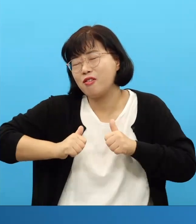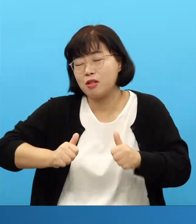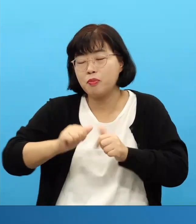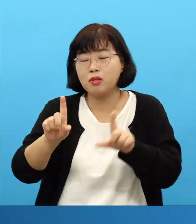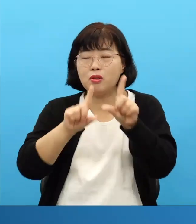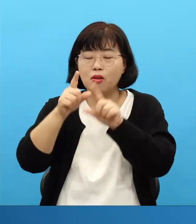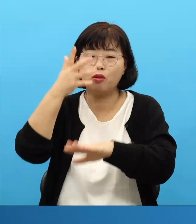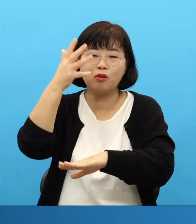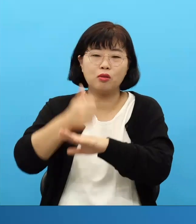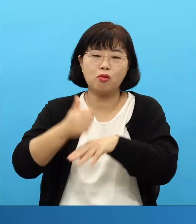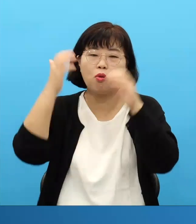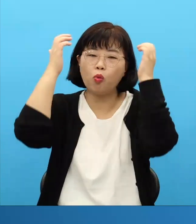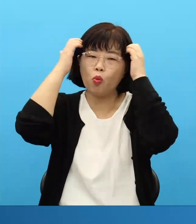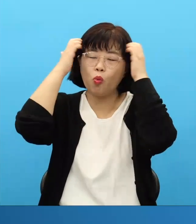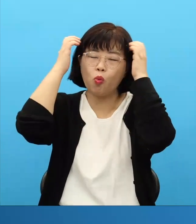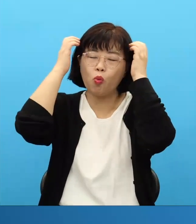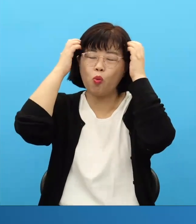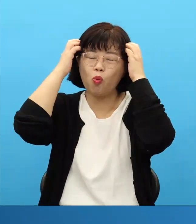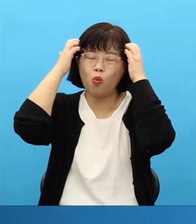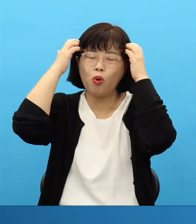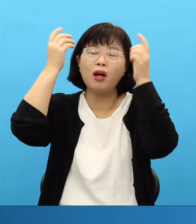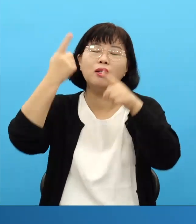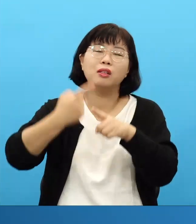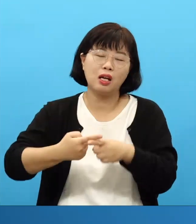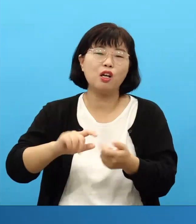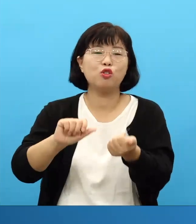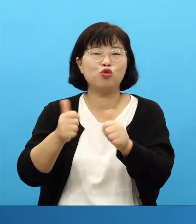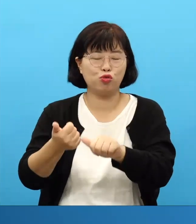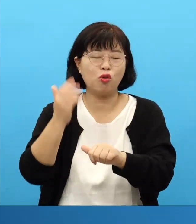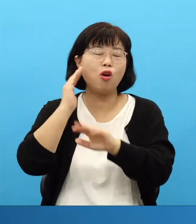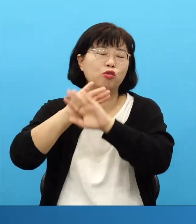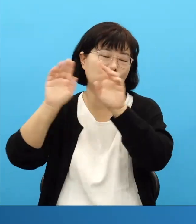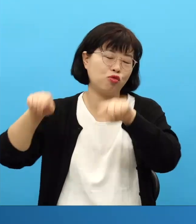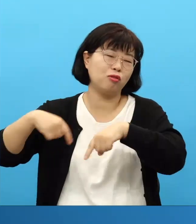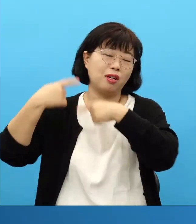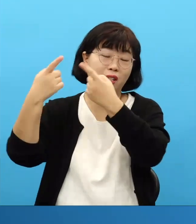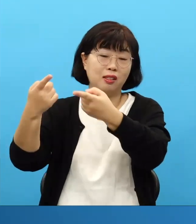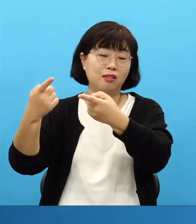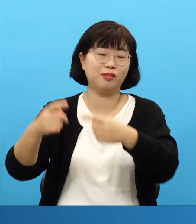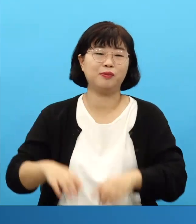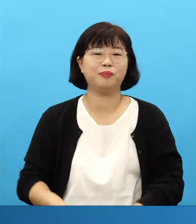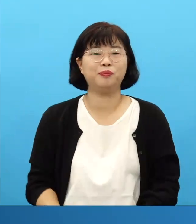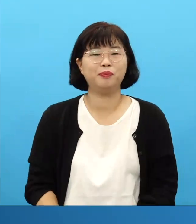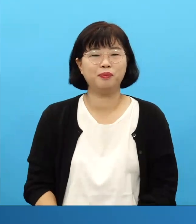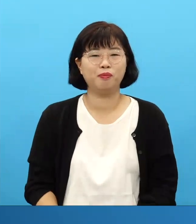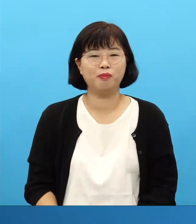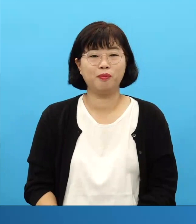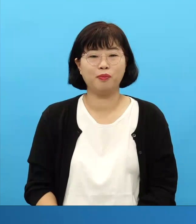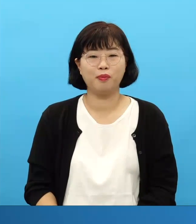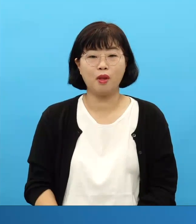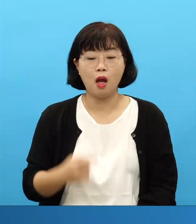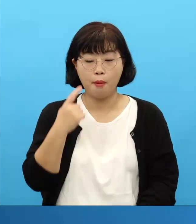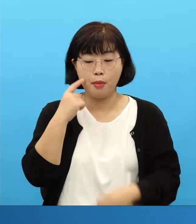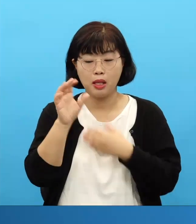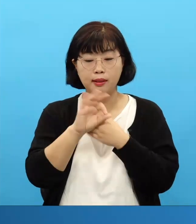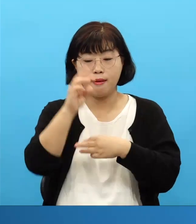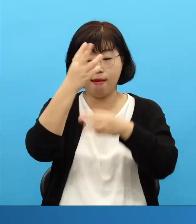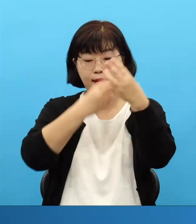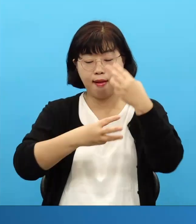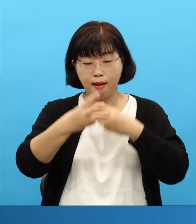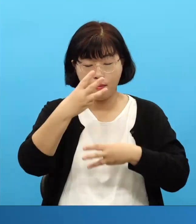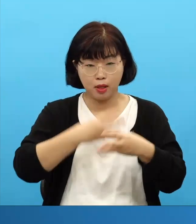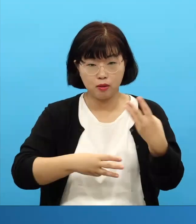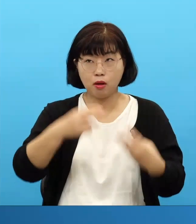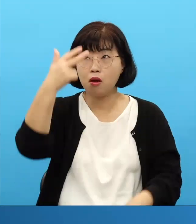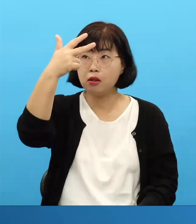그래서 누구든지 이걸 찾아야 돼. And that's why whoever you are, you must find this. 렘넌트가 이걸 찾으면 세계복음화 할 수 있어. And if remnants